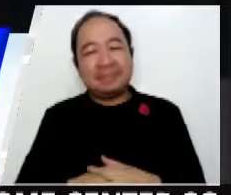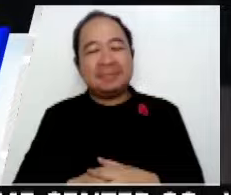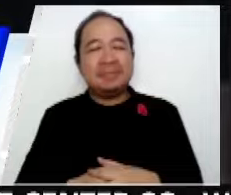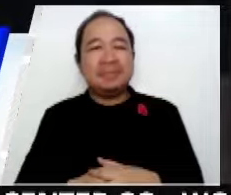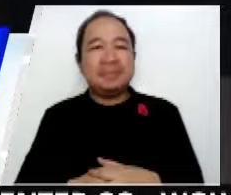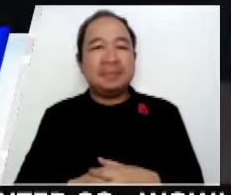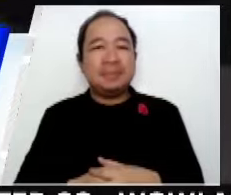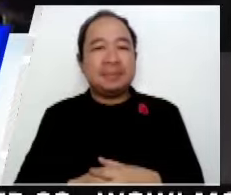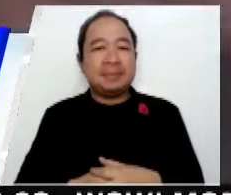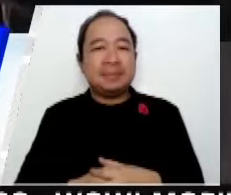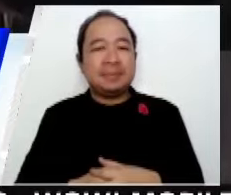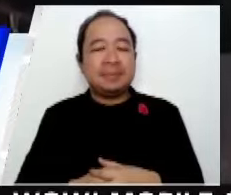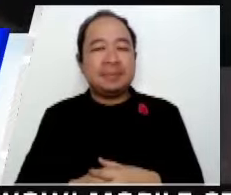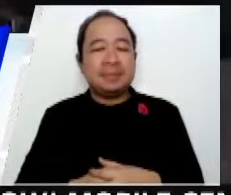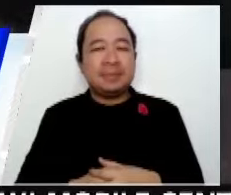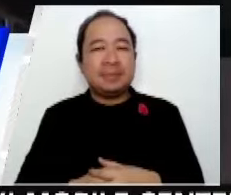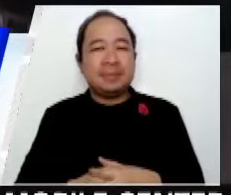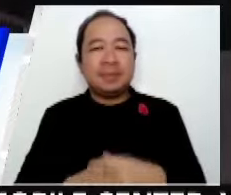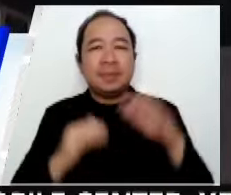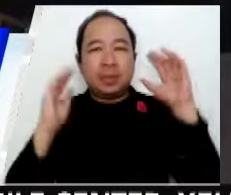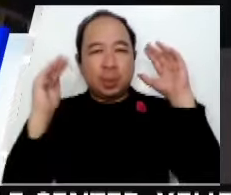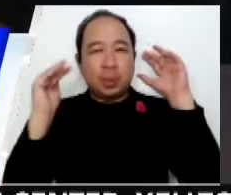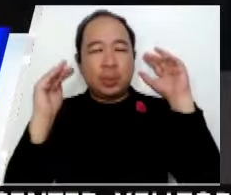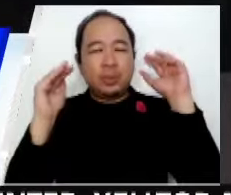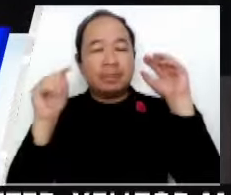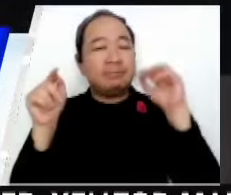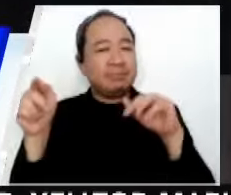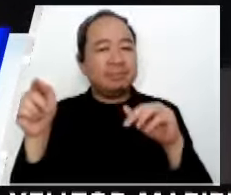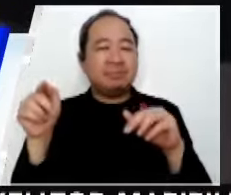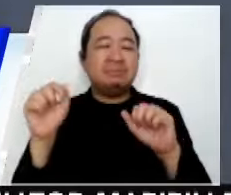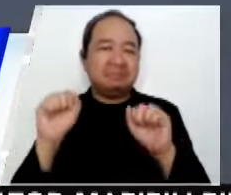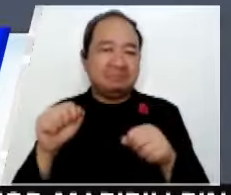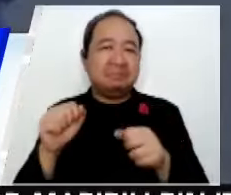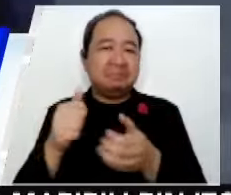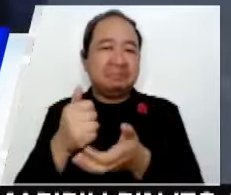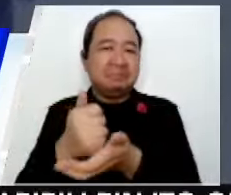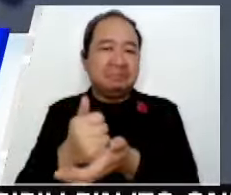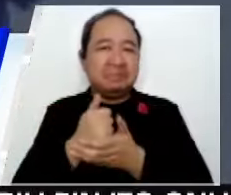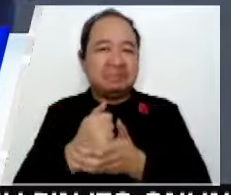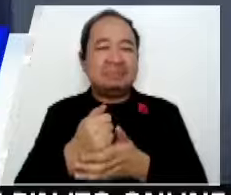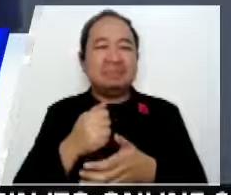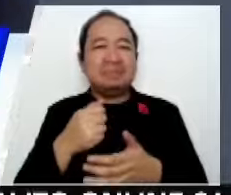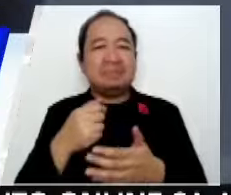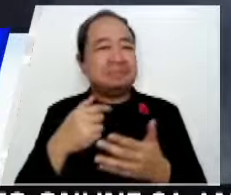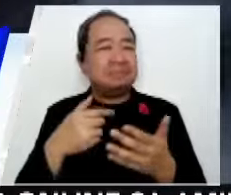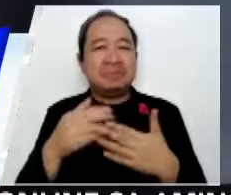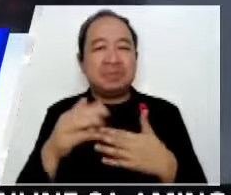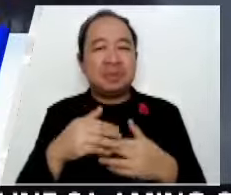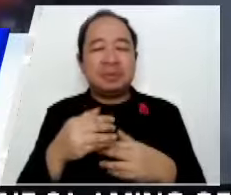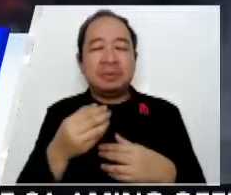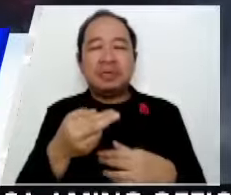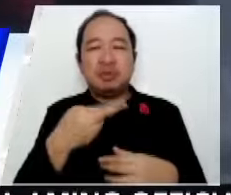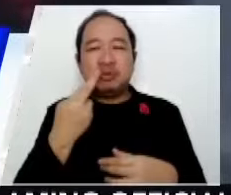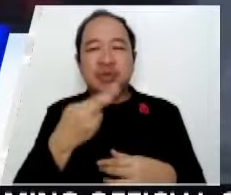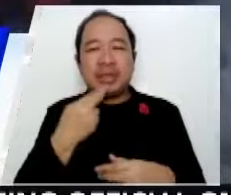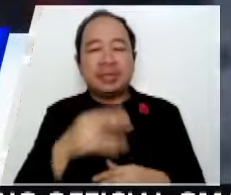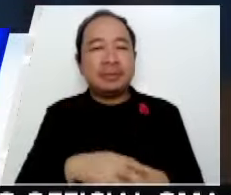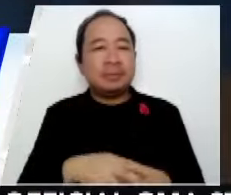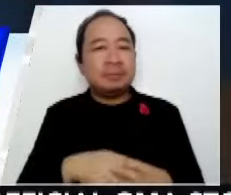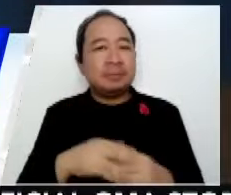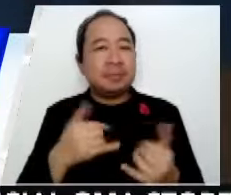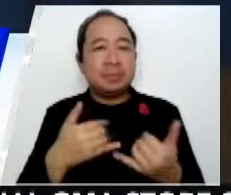Sana maanoan kami ng ano, kahit man lang pang bigas. Sa gitna ng matinding buhos ng ulan dito sa